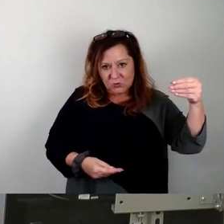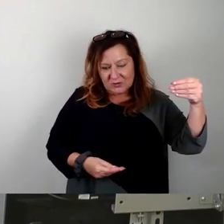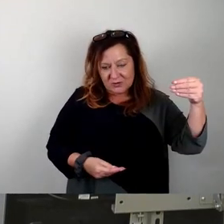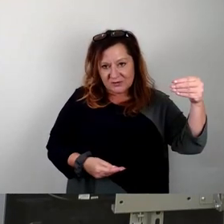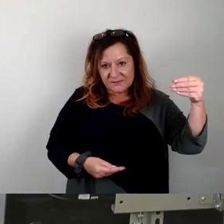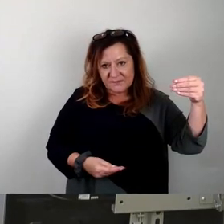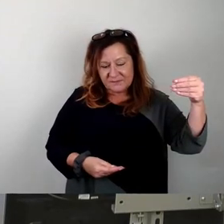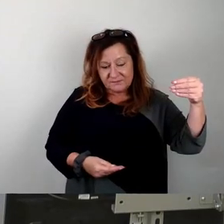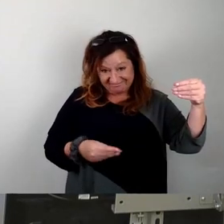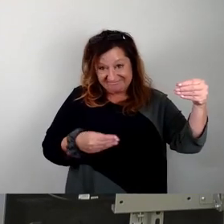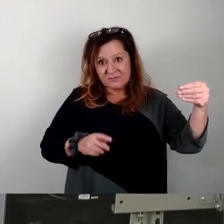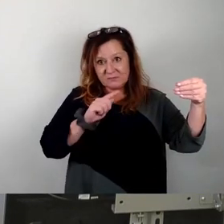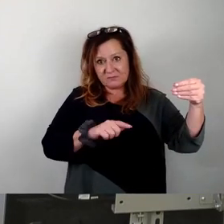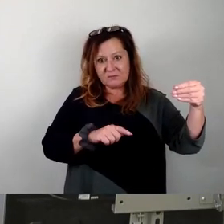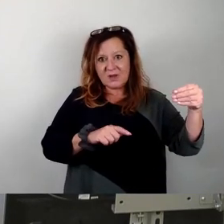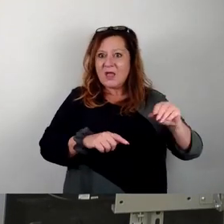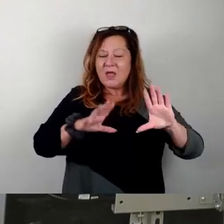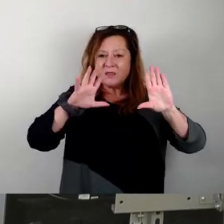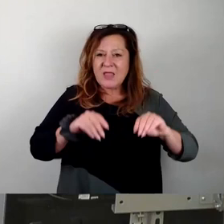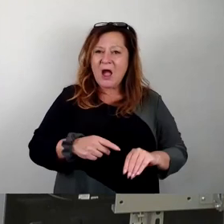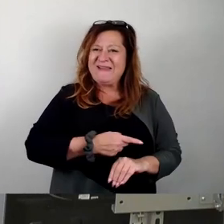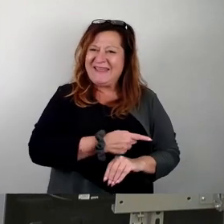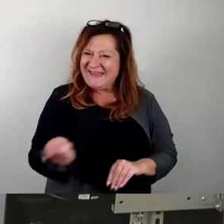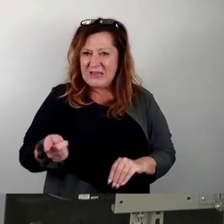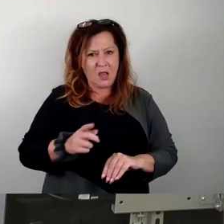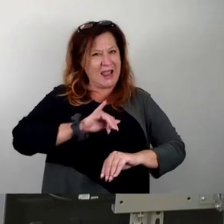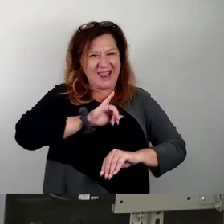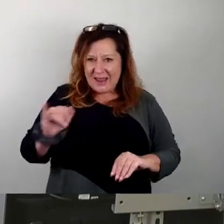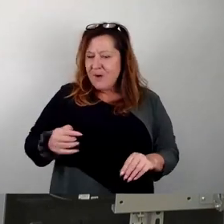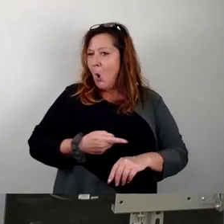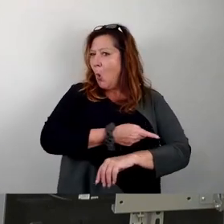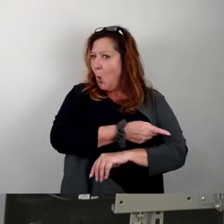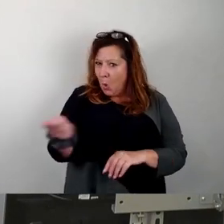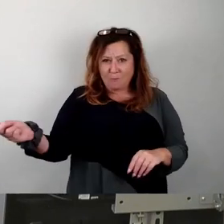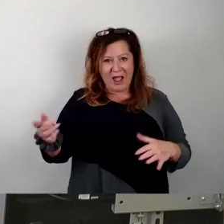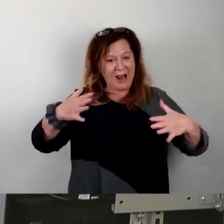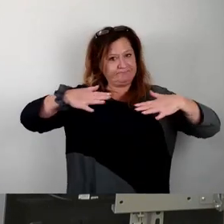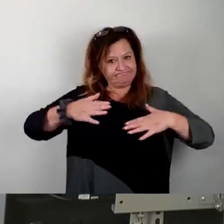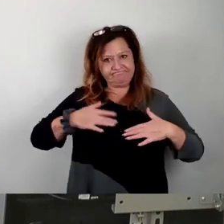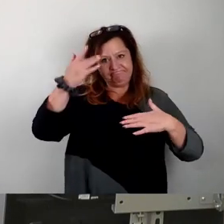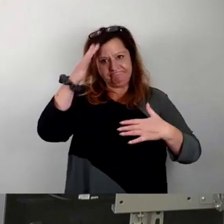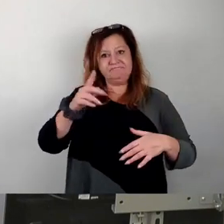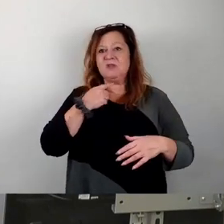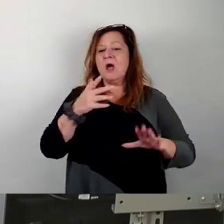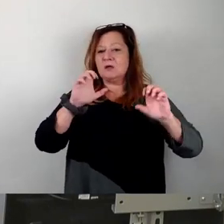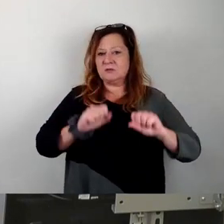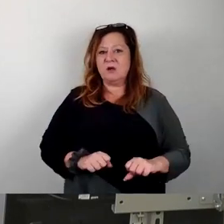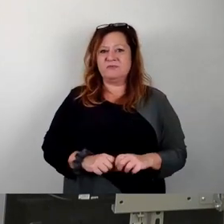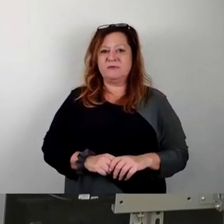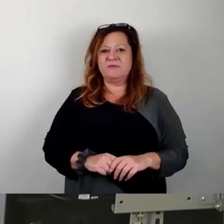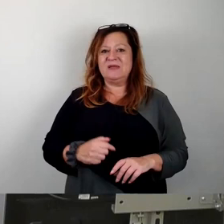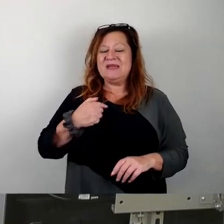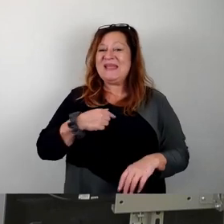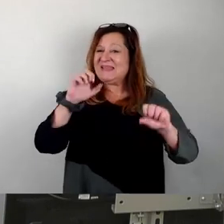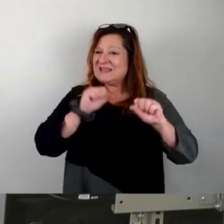Laut Verfassung darf also jede jederzeit und überall kundtun, was ihr beliebt. Ich kann jede noch so bekloppte